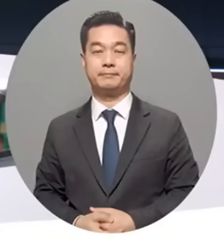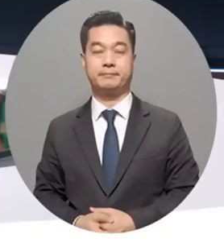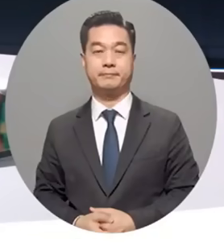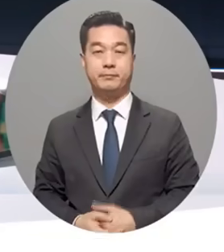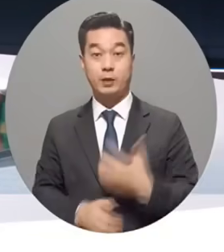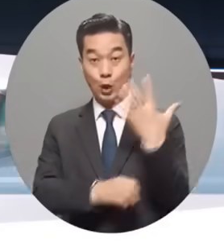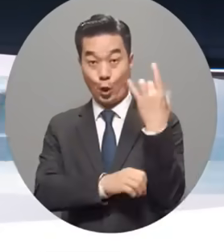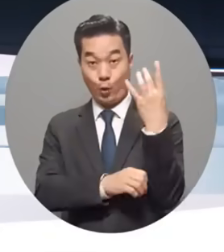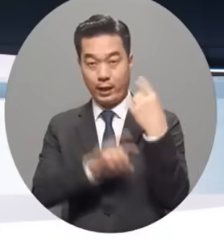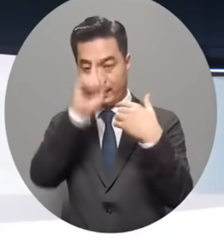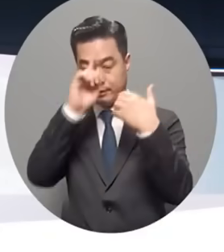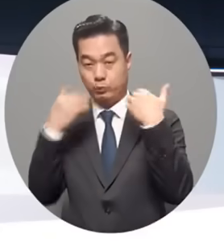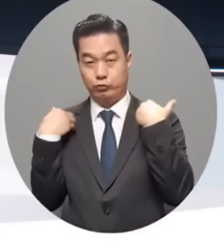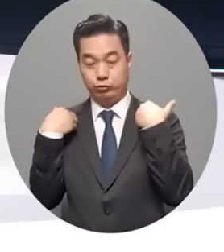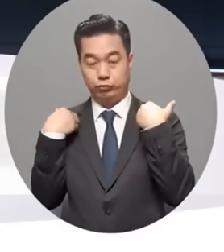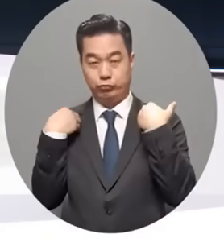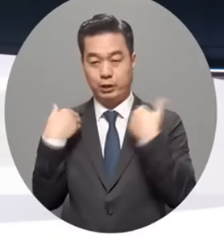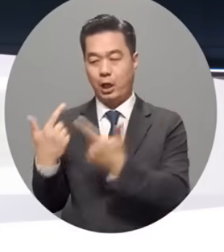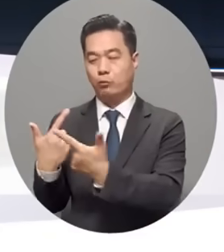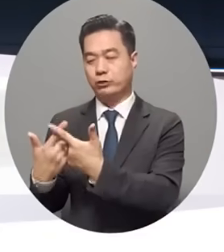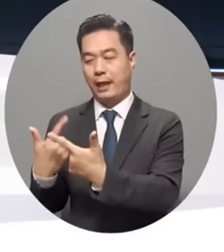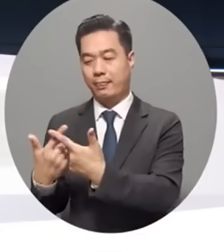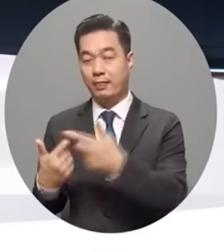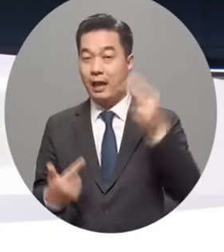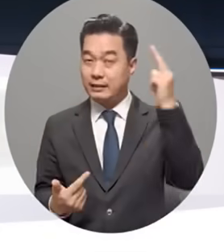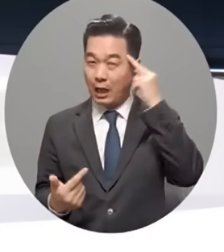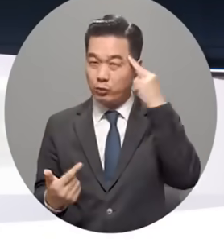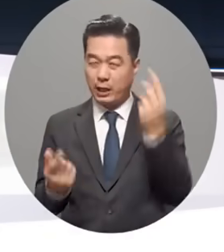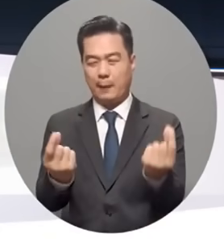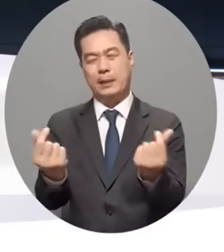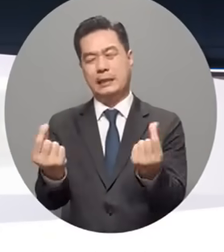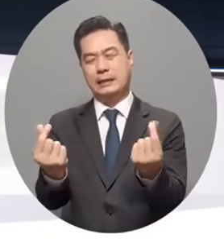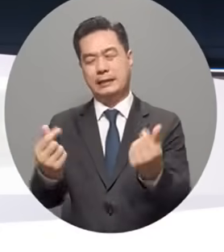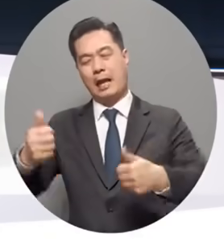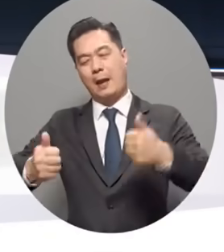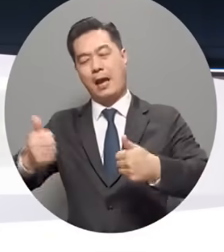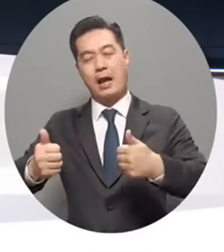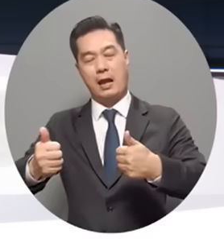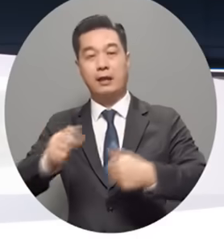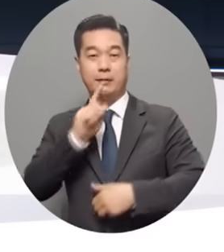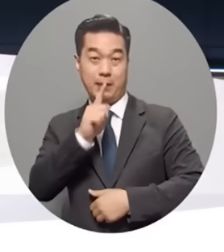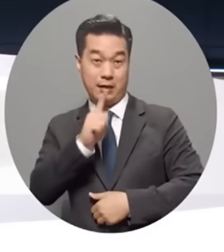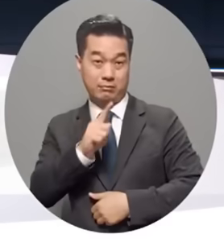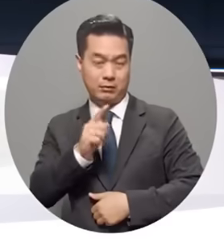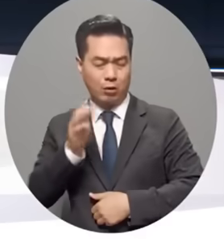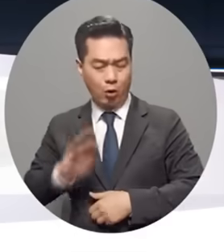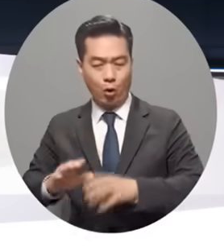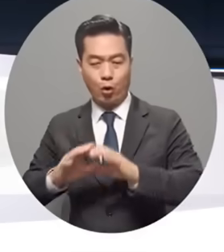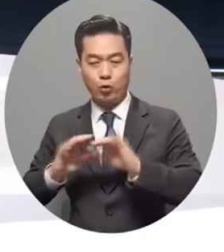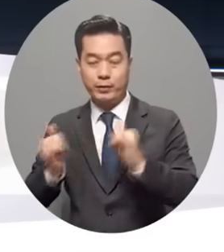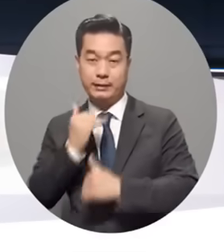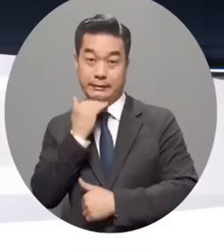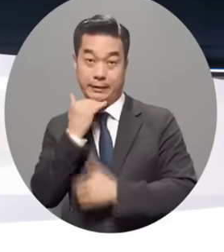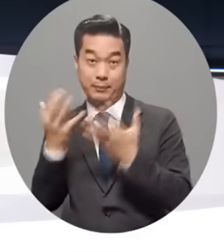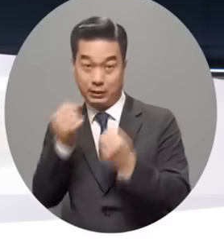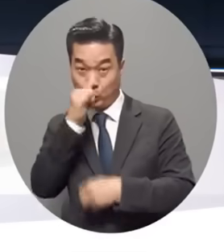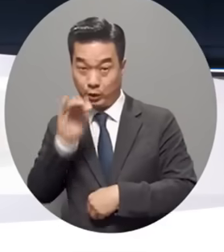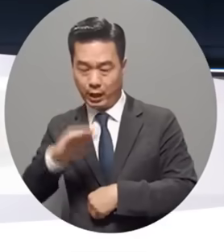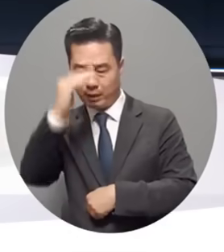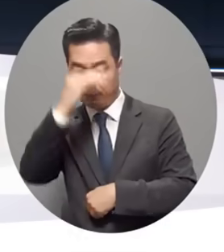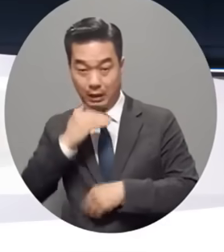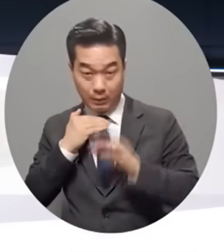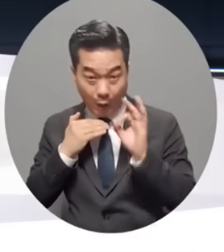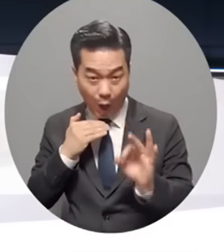애초 정부는 부산과 사우디의 박빙 승부를 예상한다고 했었죠. 그만큼 국민의 기대감도 커졌는데 막상